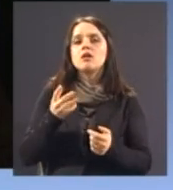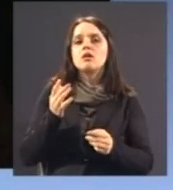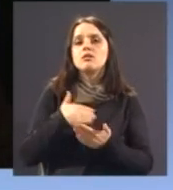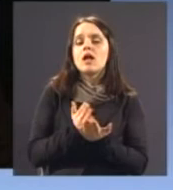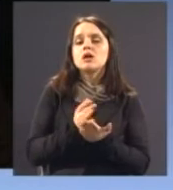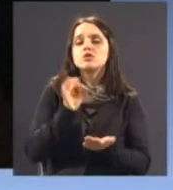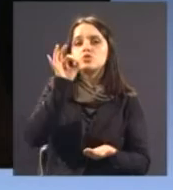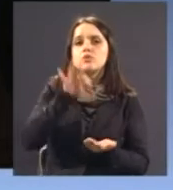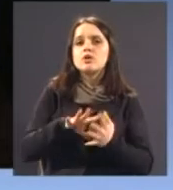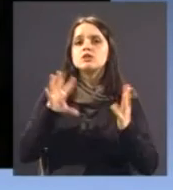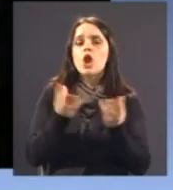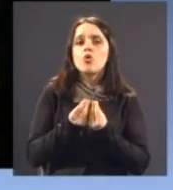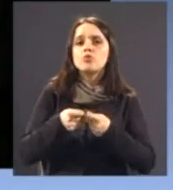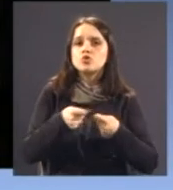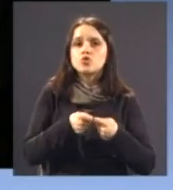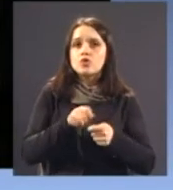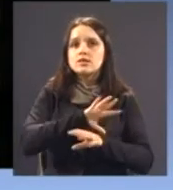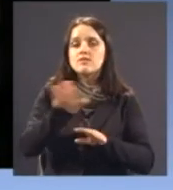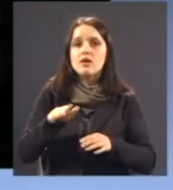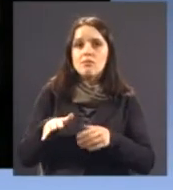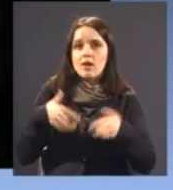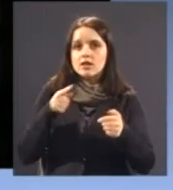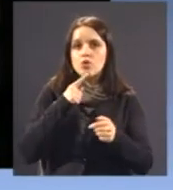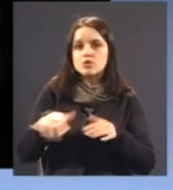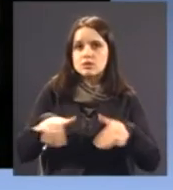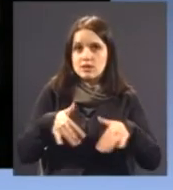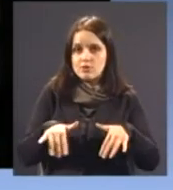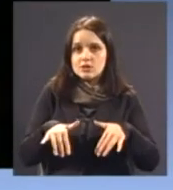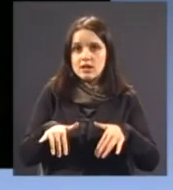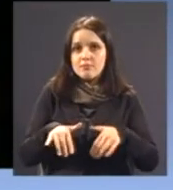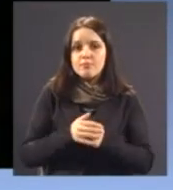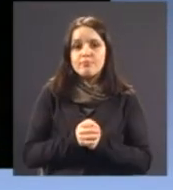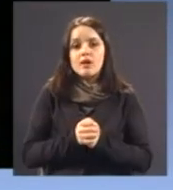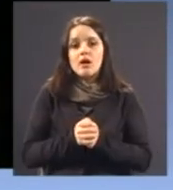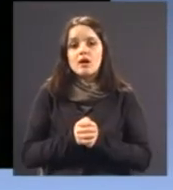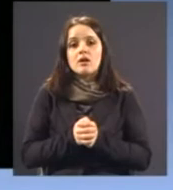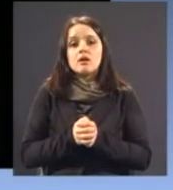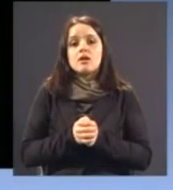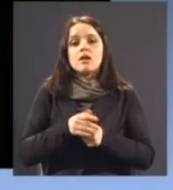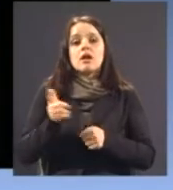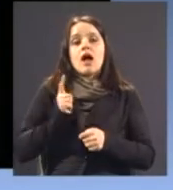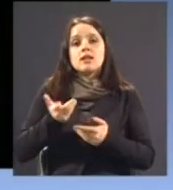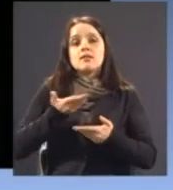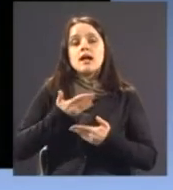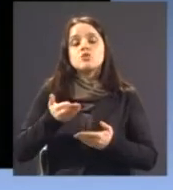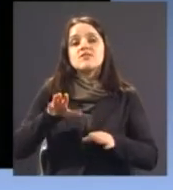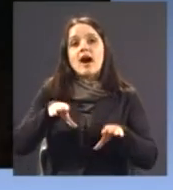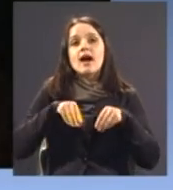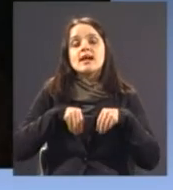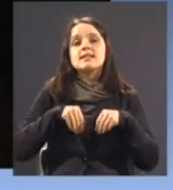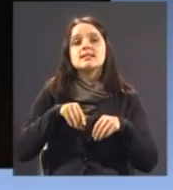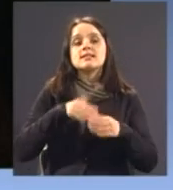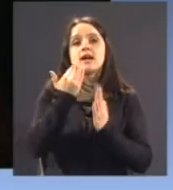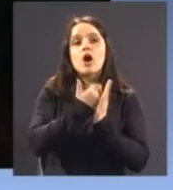sudbinu svih mladih u ovoj državi koji su nezaposleni. Nadu nam daje usvajanje zakona o profesionalnoj rehabilitaciji